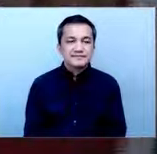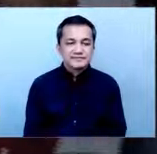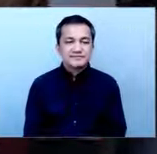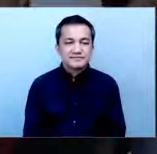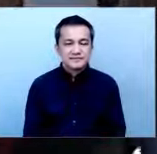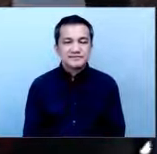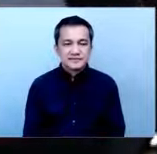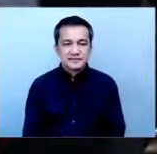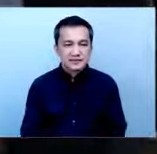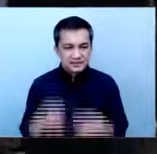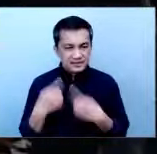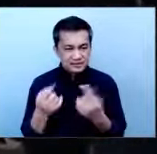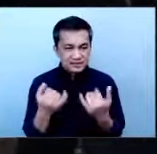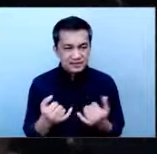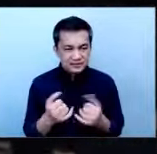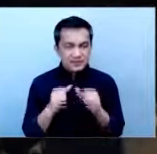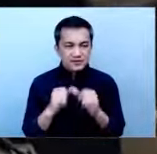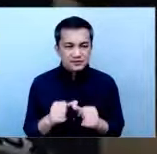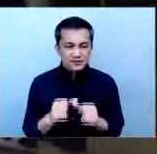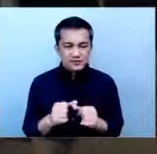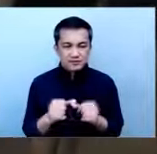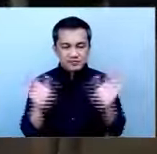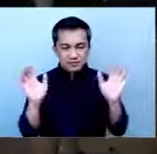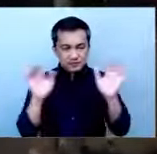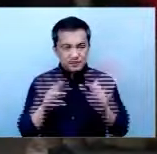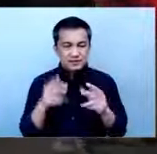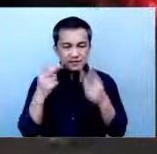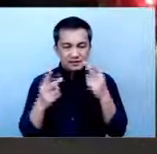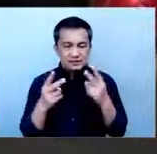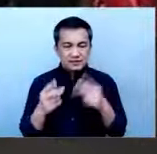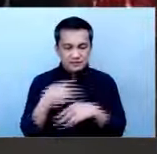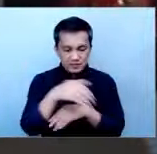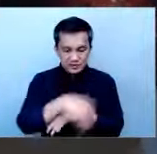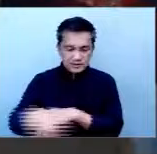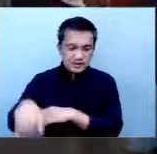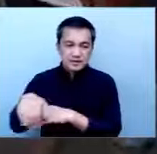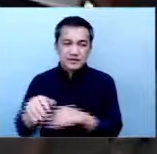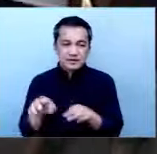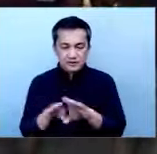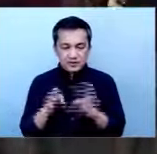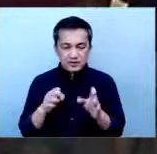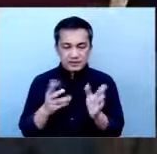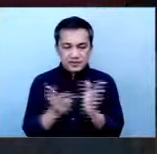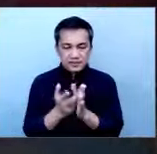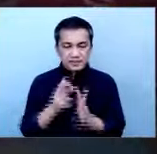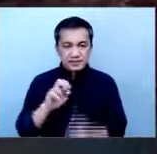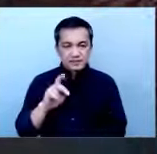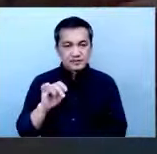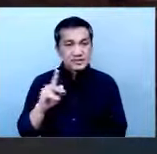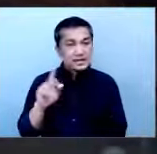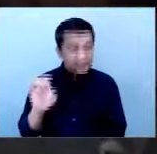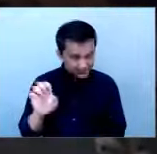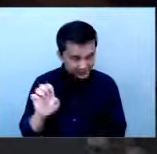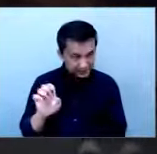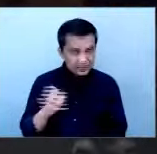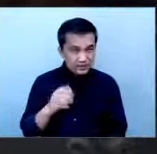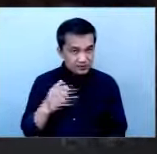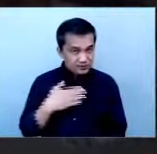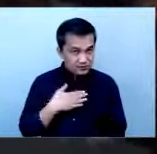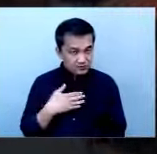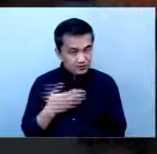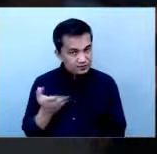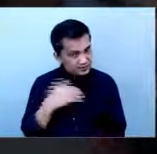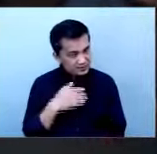Mean, hanggang sa mga oras na ito, tuloy pa rin ang dating ng mga bisita. Magdamag kasing bukas ang Pasig River Esplanade. Kaya sa mga gustong humabol na